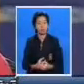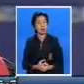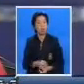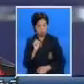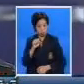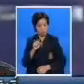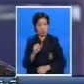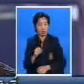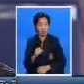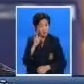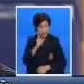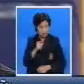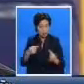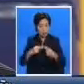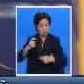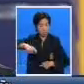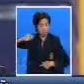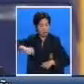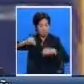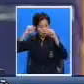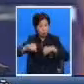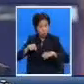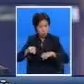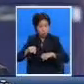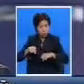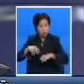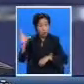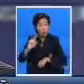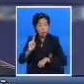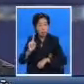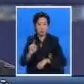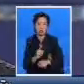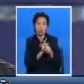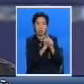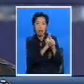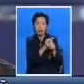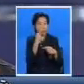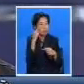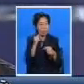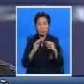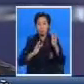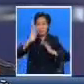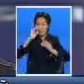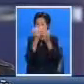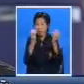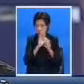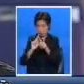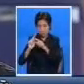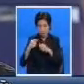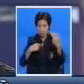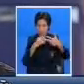ศาลก็ตัดสินในพระปรมาภิไทยเป็นหนึ่งในสามอำนาจอธิปไตยมีกระบวนการที่ทุกฝ่ายยอมรับ